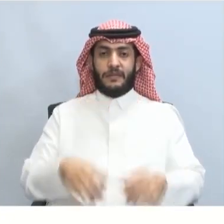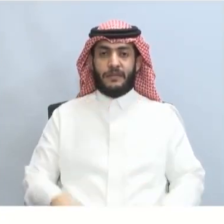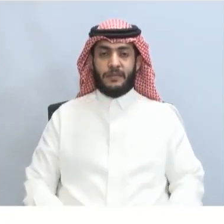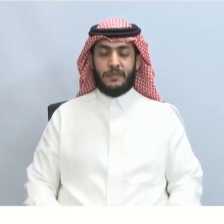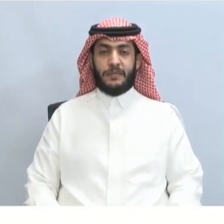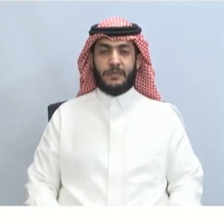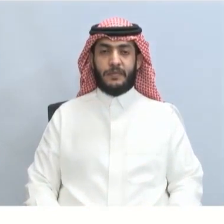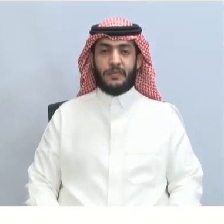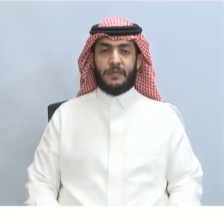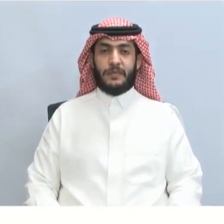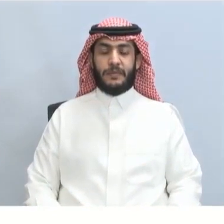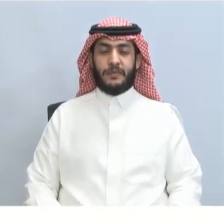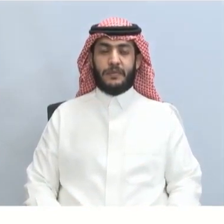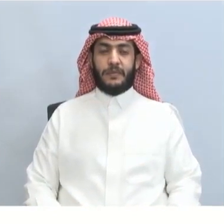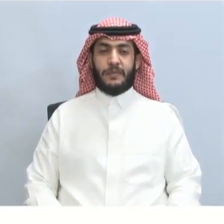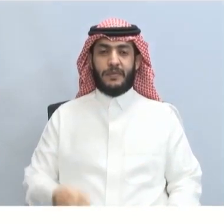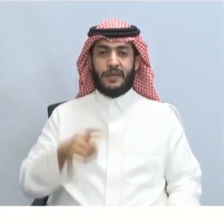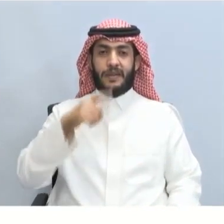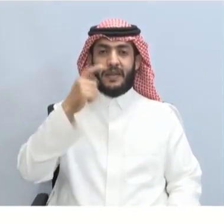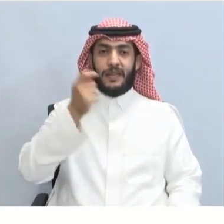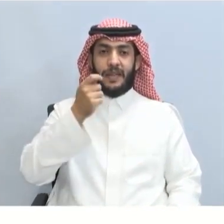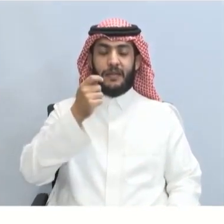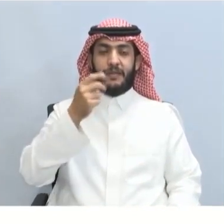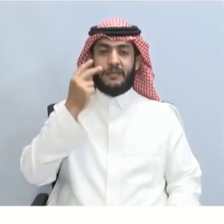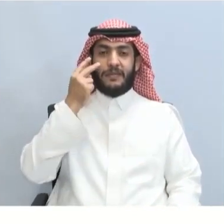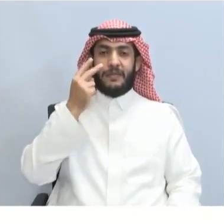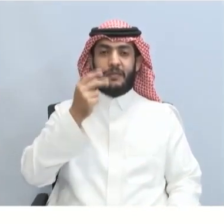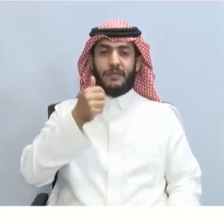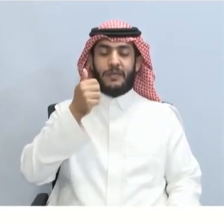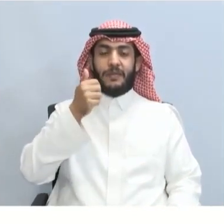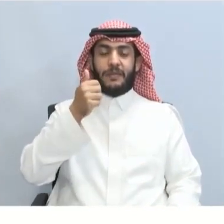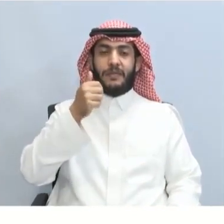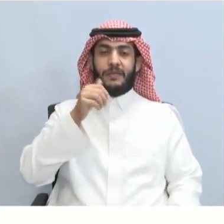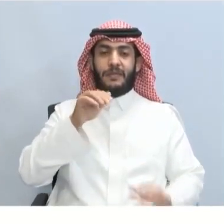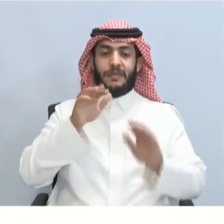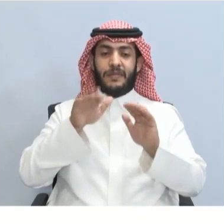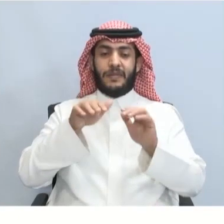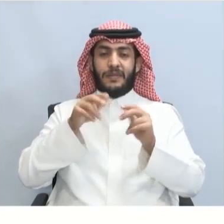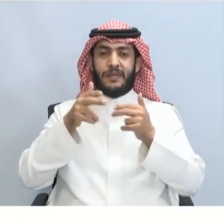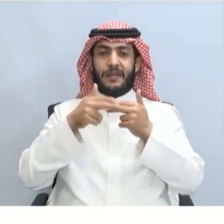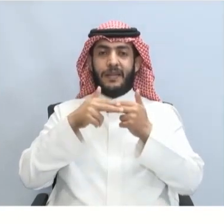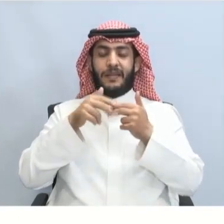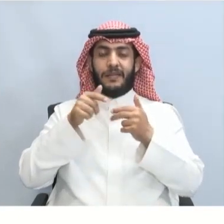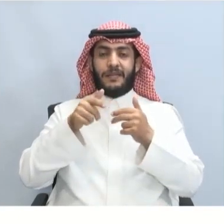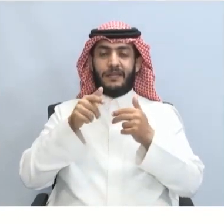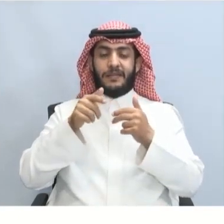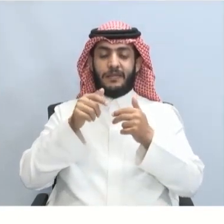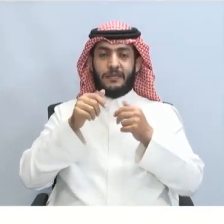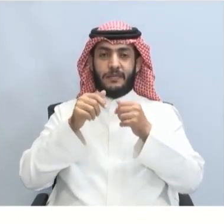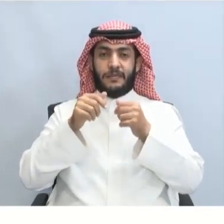ال اللي هو الامتداد عند كتابه اش تي ام ال نلاحظ انه وضع لنا اغلاق لهذا